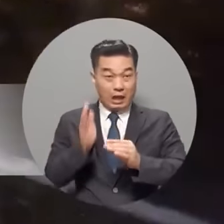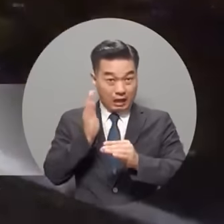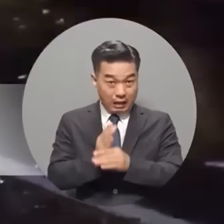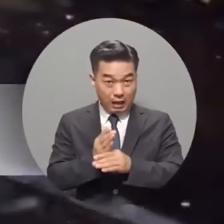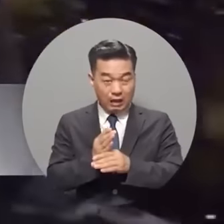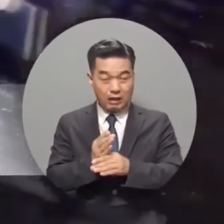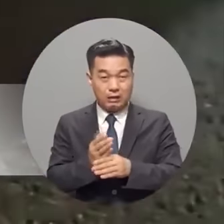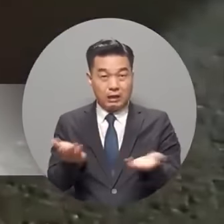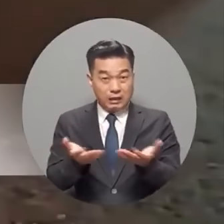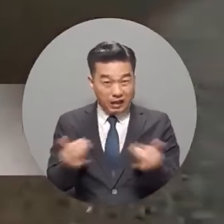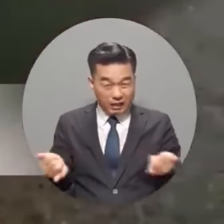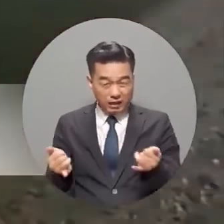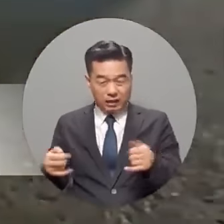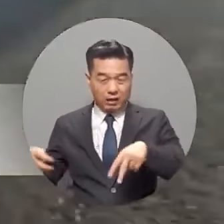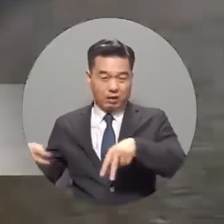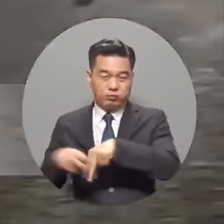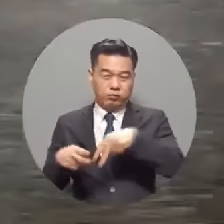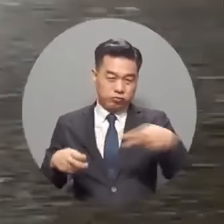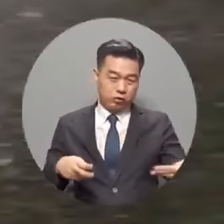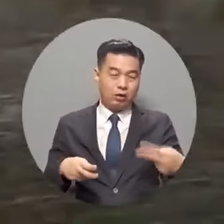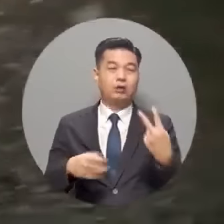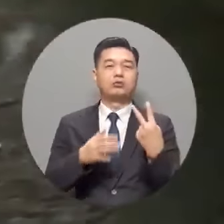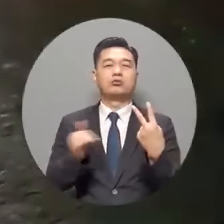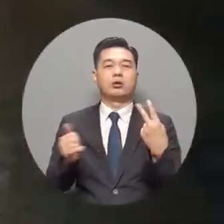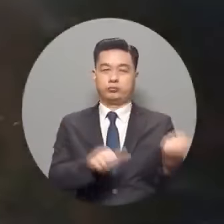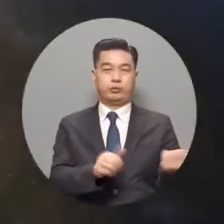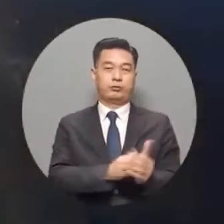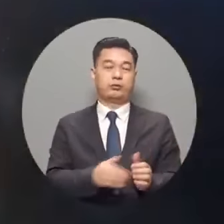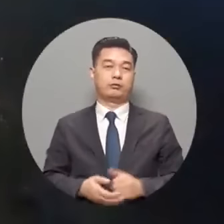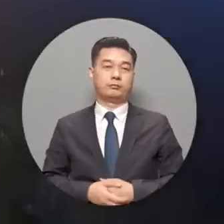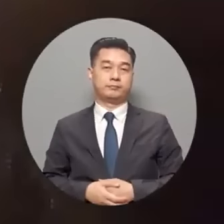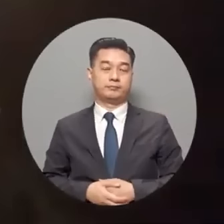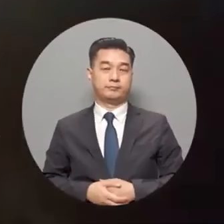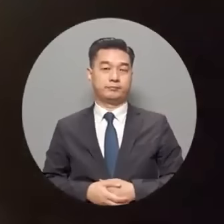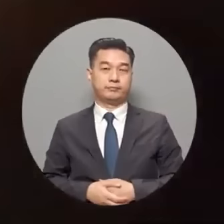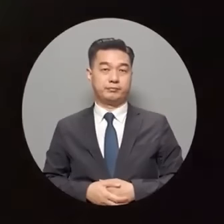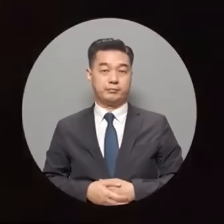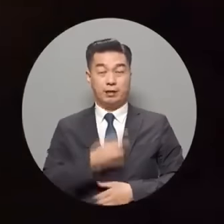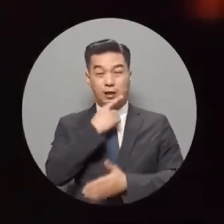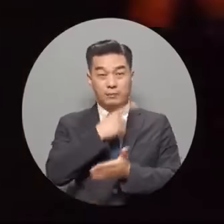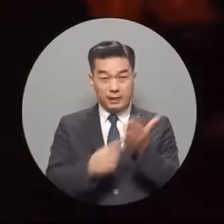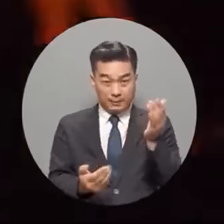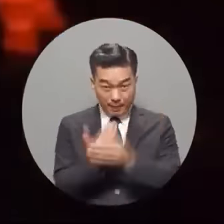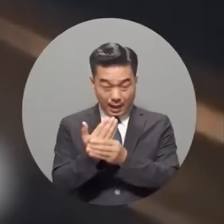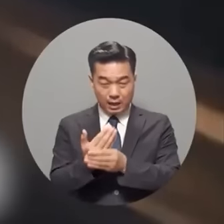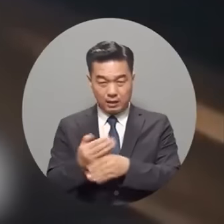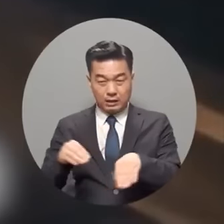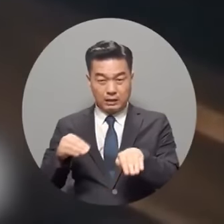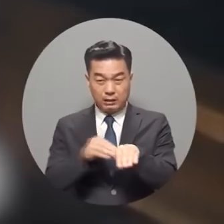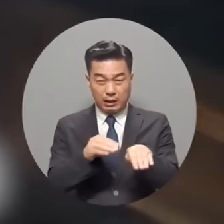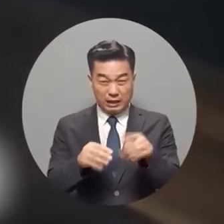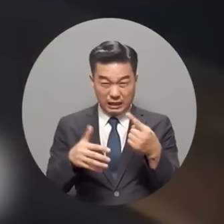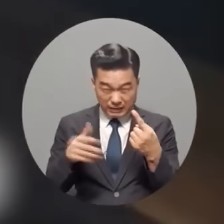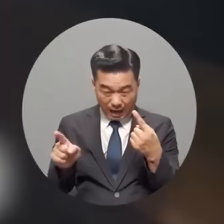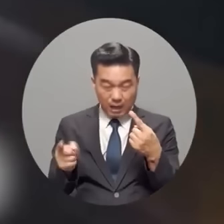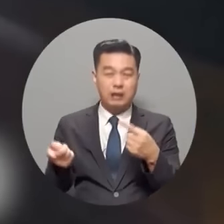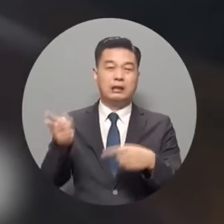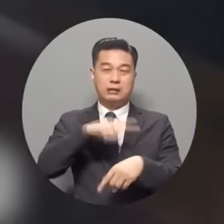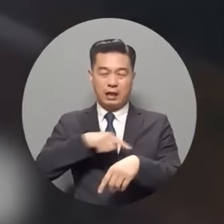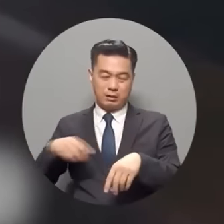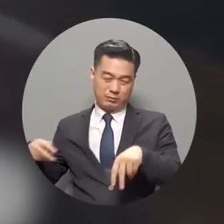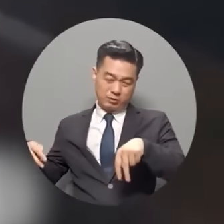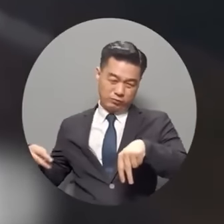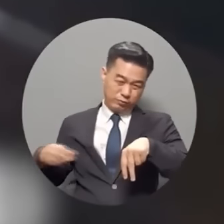작업자를 치어 두 명 모두 숨졌습니다 이처럼 치명적 피해를 부르는 2차 사고 최근 3년간